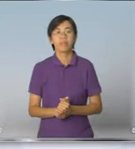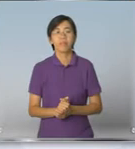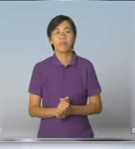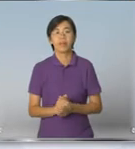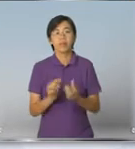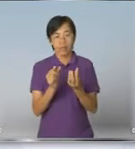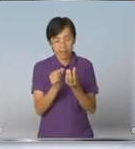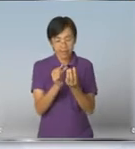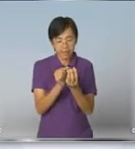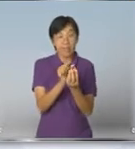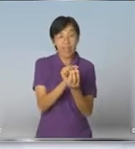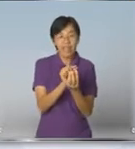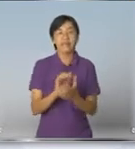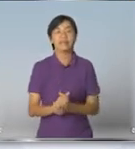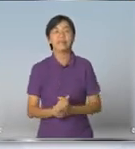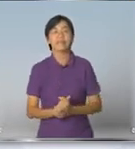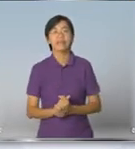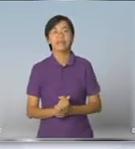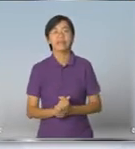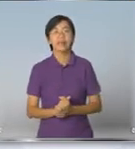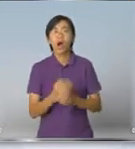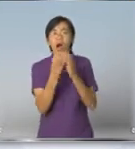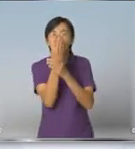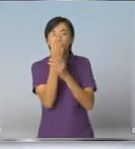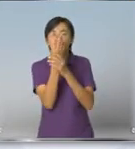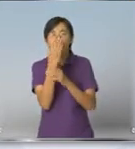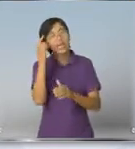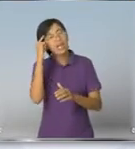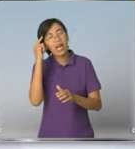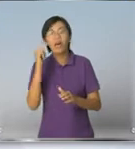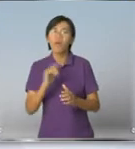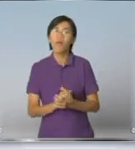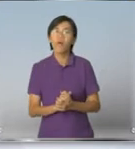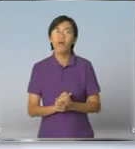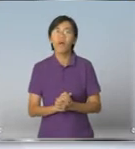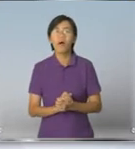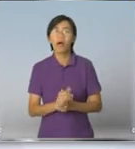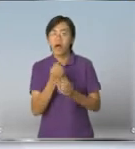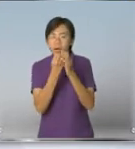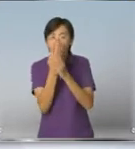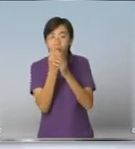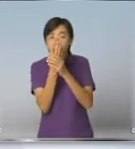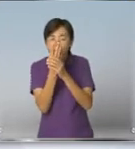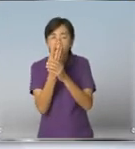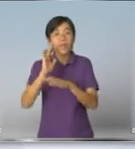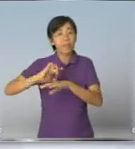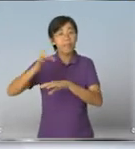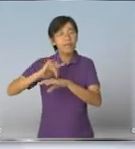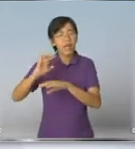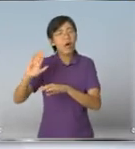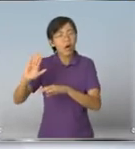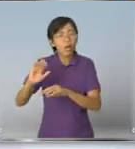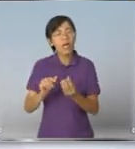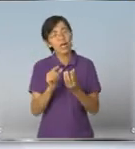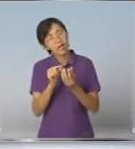แล้วก็สับหว่างขึ้นมานะคะ เพราะตามธรรมชาตินี่กลีบของดอกไม้เขาก็จะสับหว่างกันใช่ไหมฮะ ค่ะโดยเรียนแบบธรรมชาติ